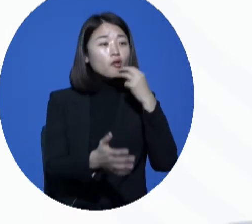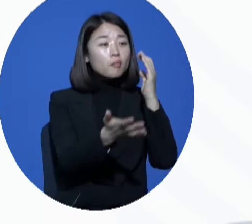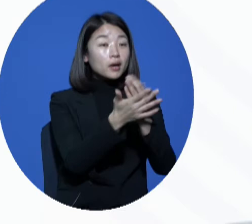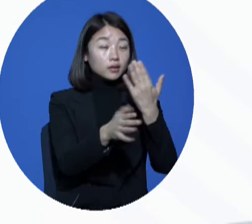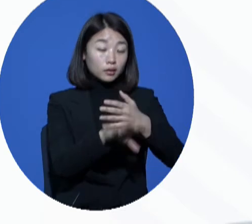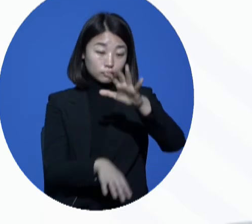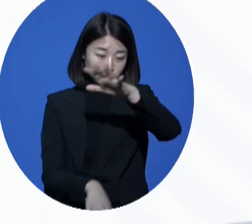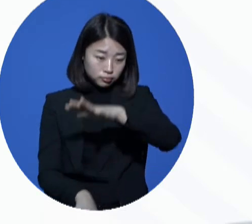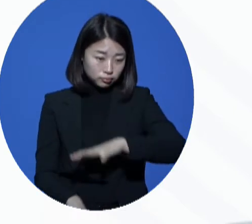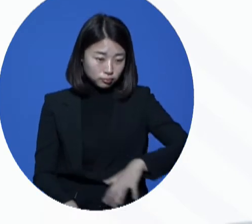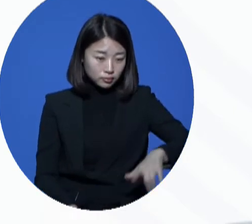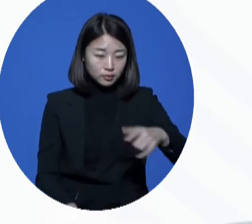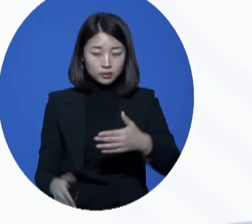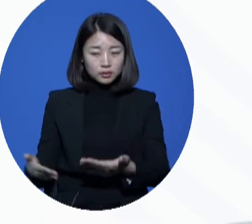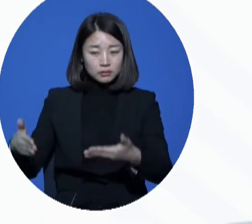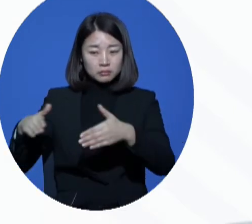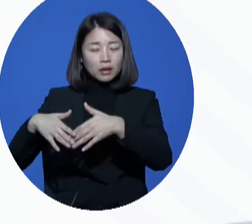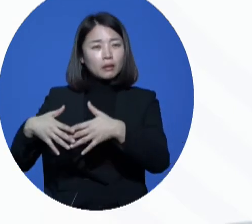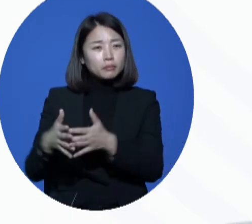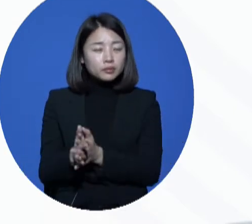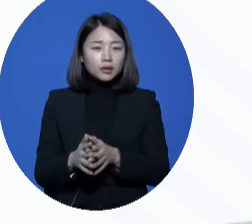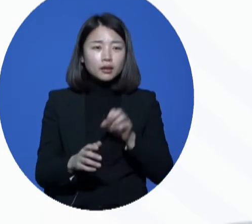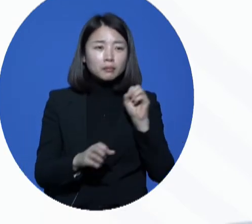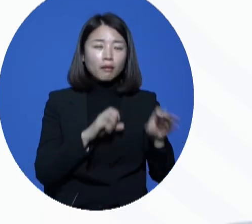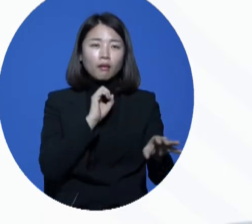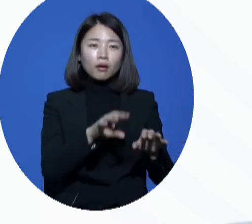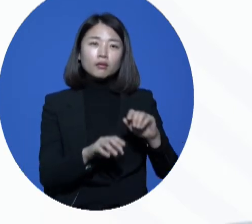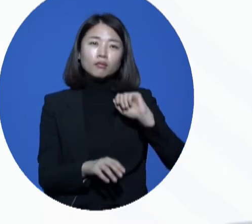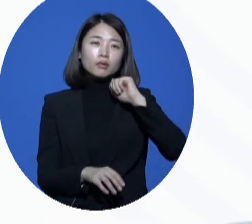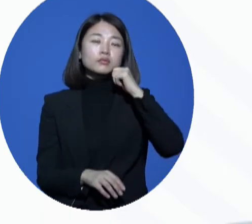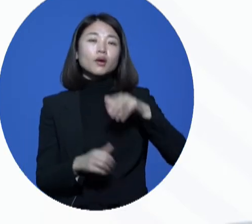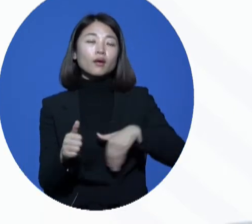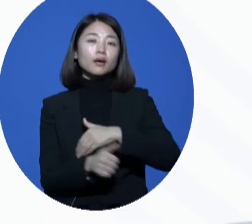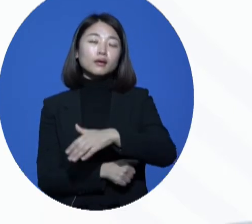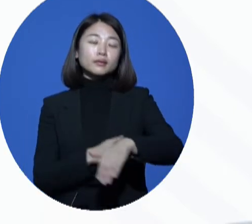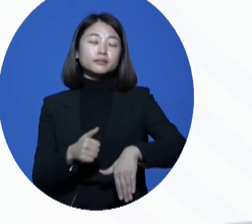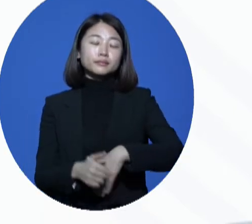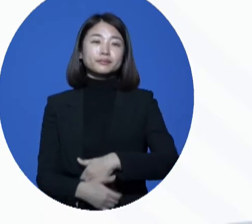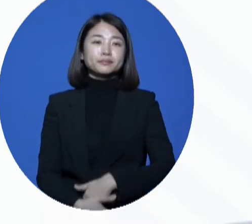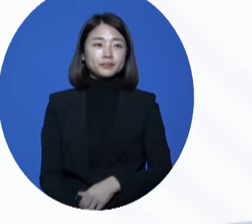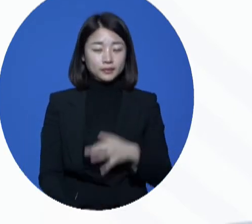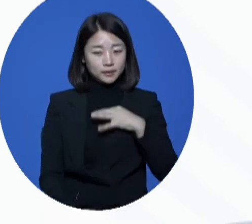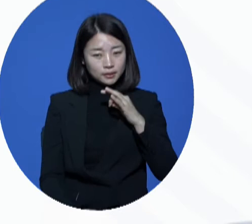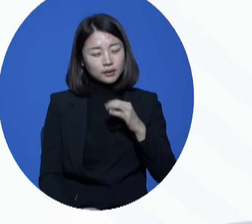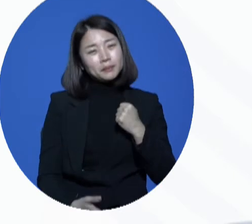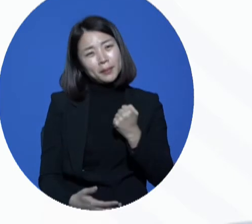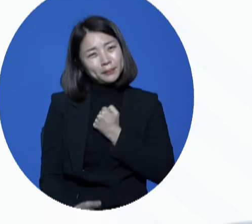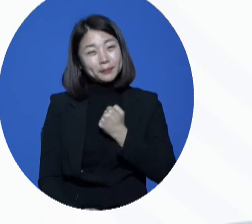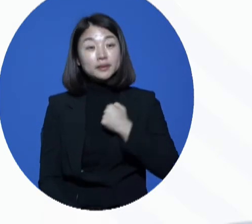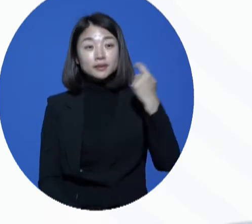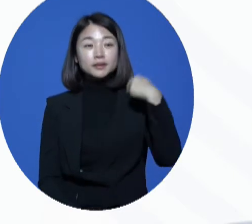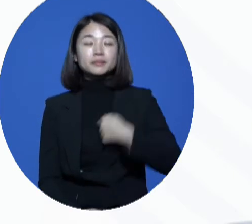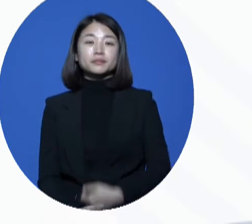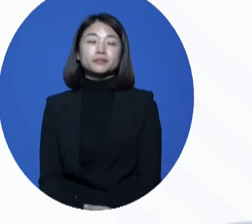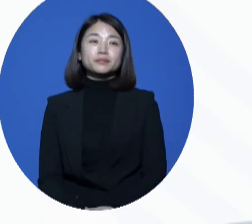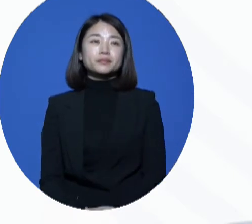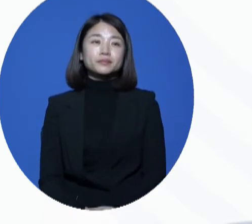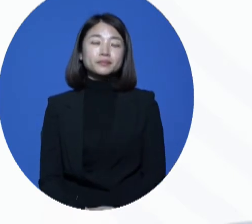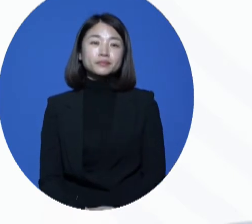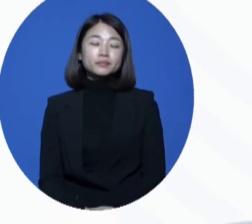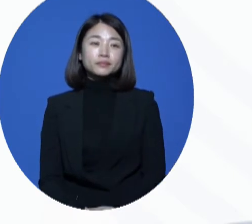탈시설에 대한 이야기조차 꺼내지 못하고 있는 이 상황들이 너무 괴롭고 답답하다라는 말씀을 조금 드리고 싶고요.